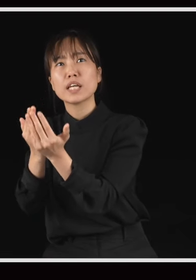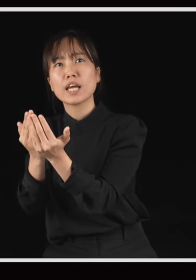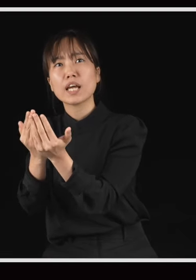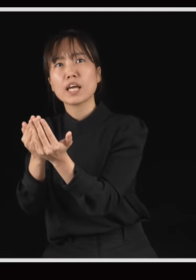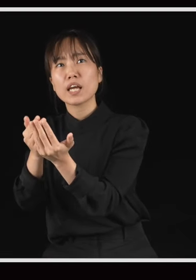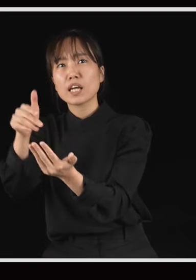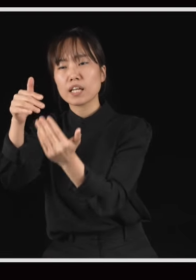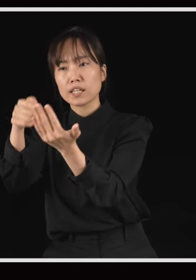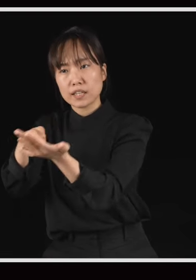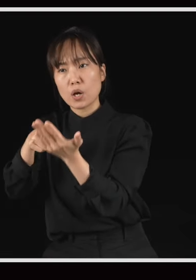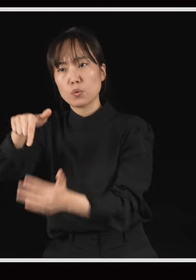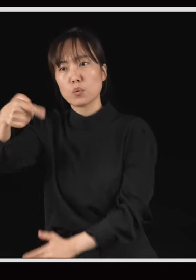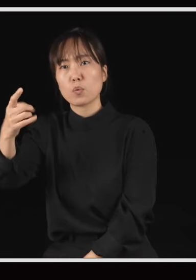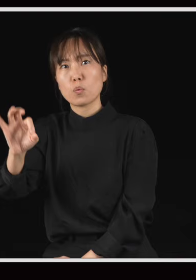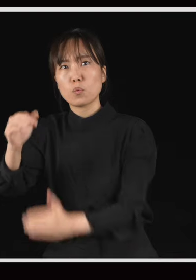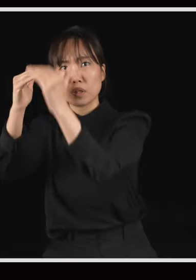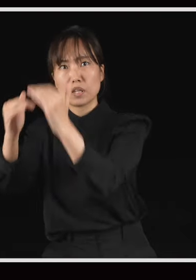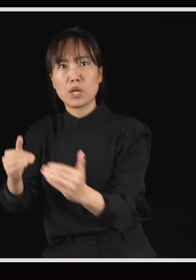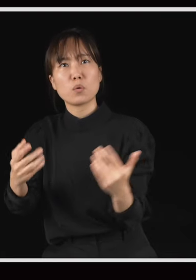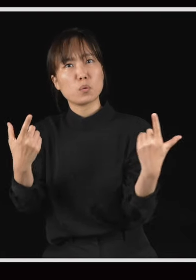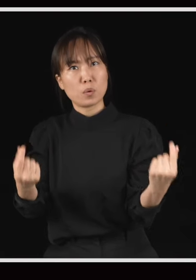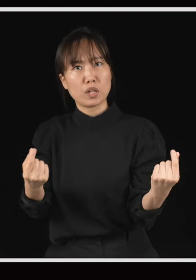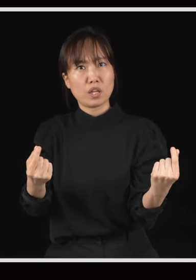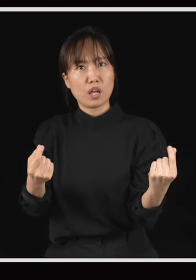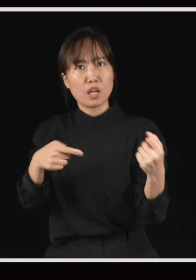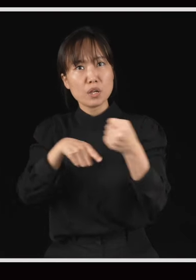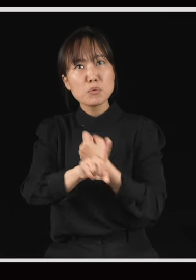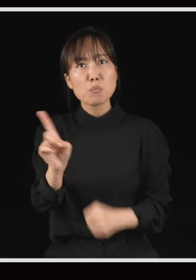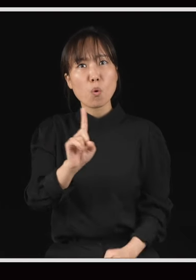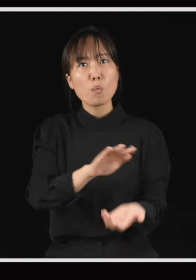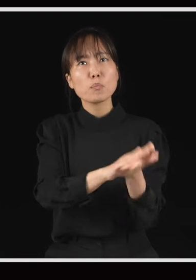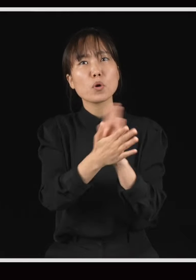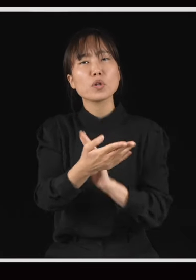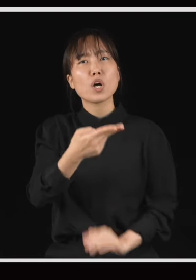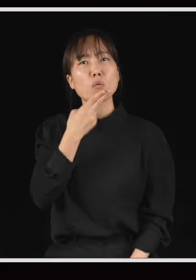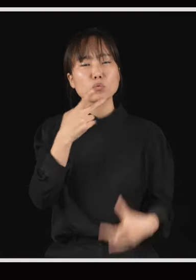반야심경에 나오는 공이라는 거죠. 공. 일정한 것은 없다.